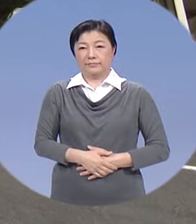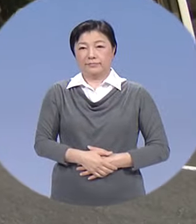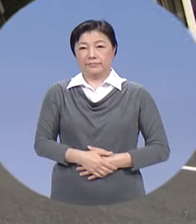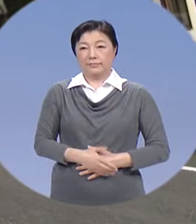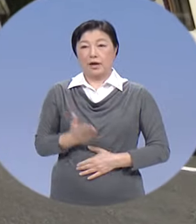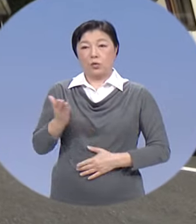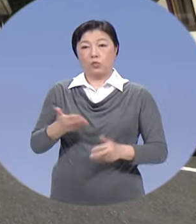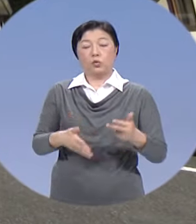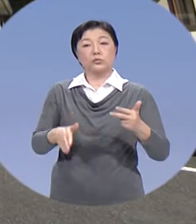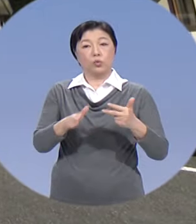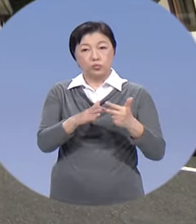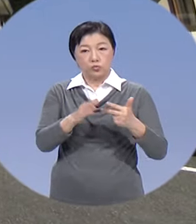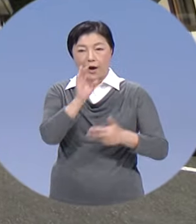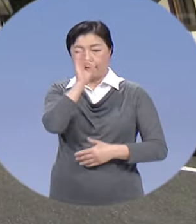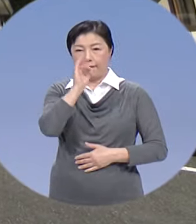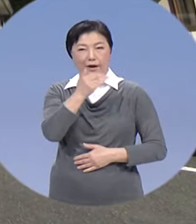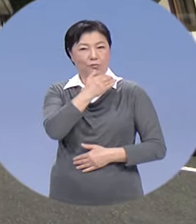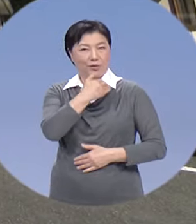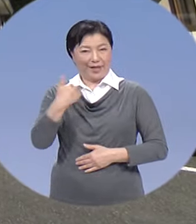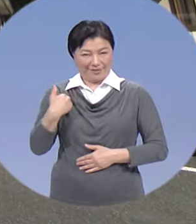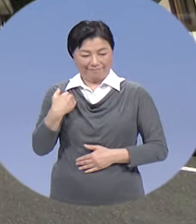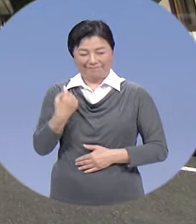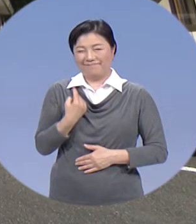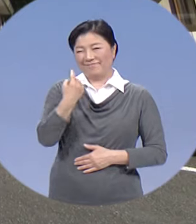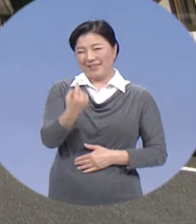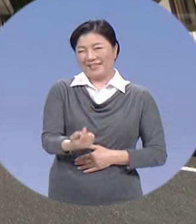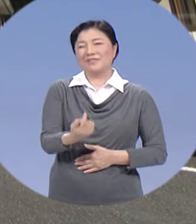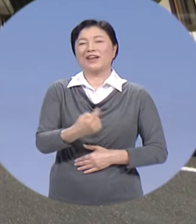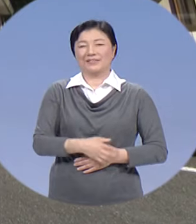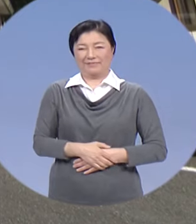この施設見学もできるみたいなので行ってみます。